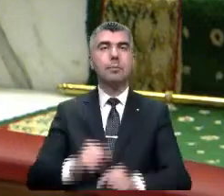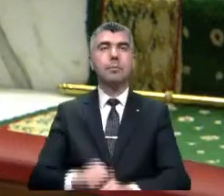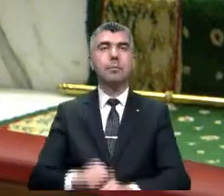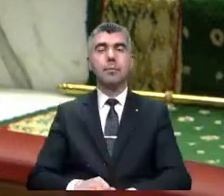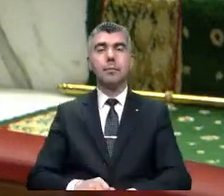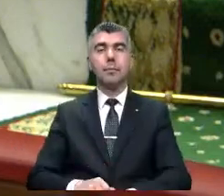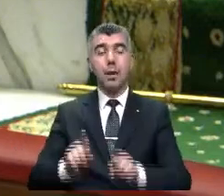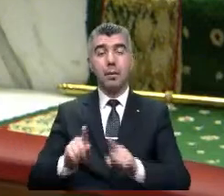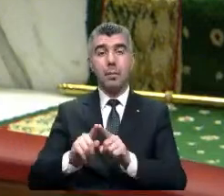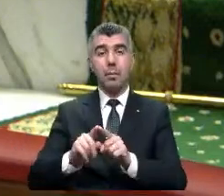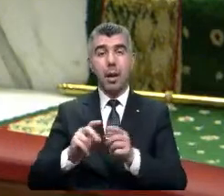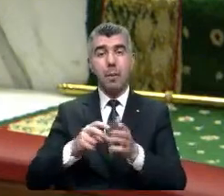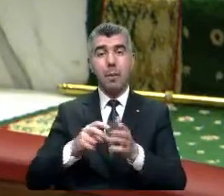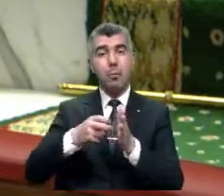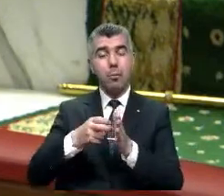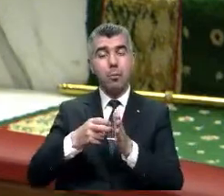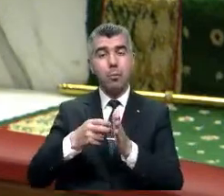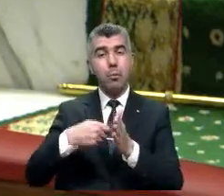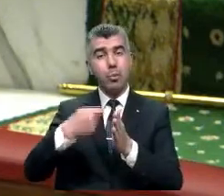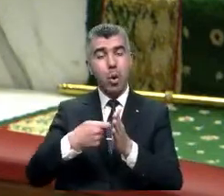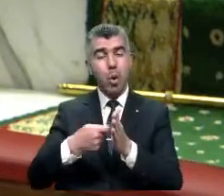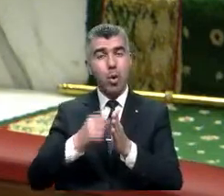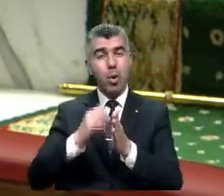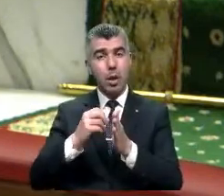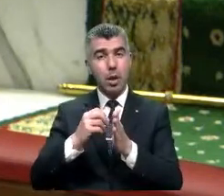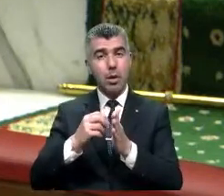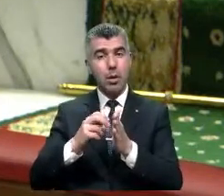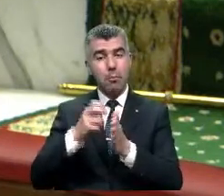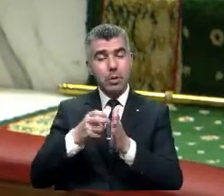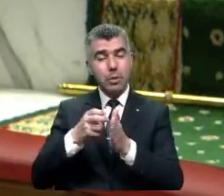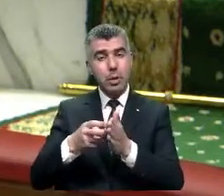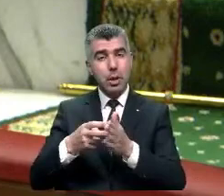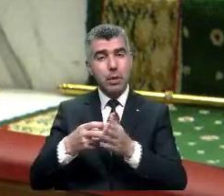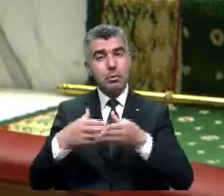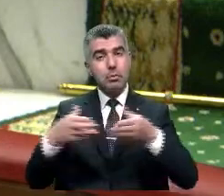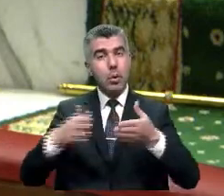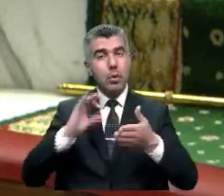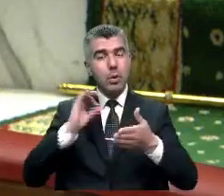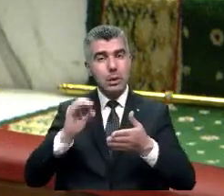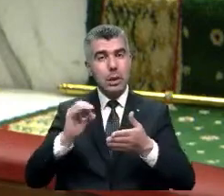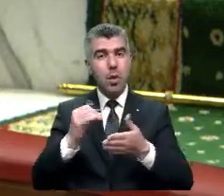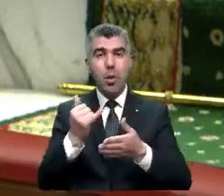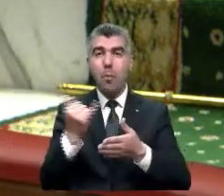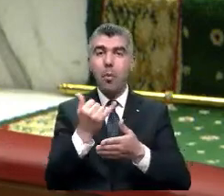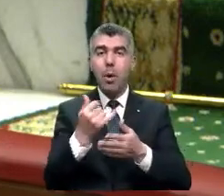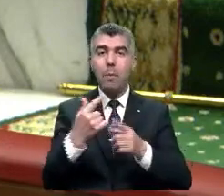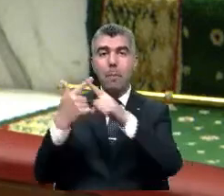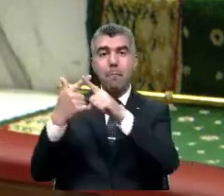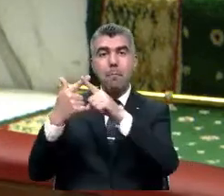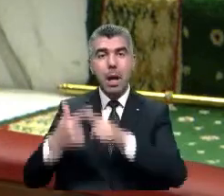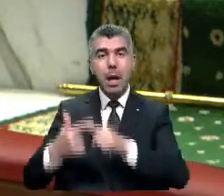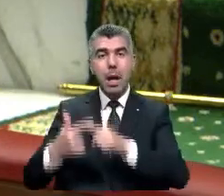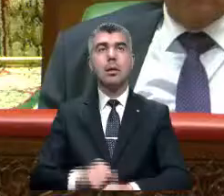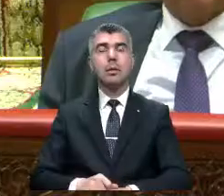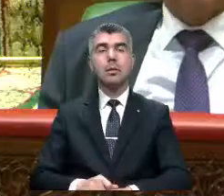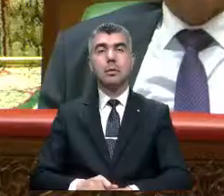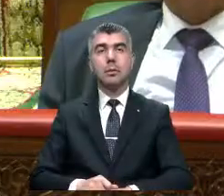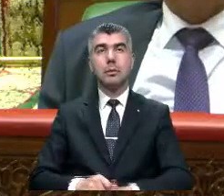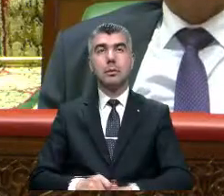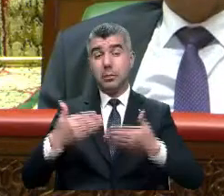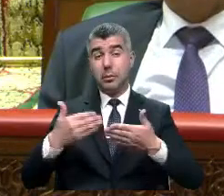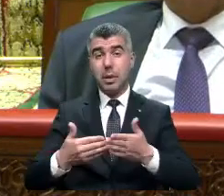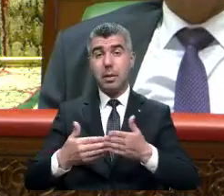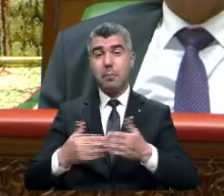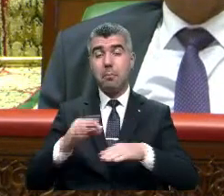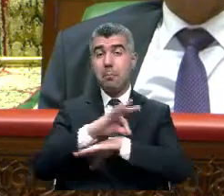إنجاز مثل هذه المشاريع الكبرى في إطار هذا المخطط تستند على مبدأ الأولوية وكذا الإمكانيات المالية المتاحة. وفي هذا الصدد إن